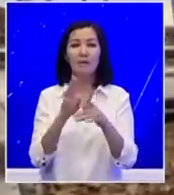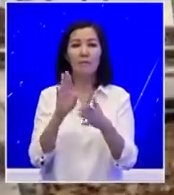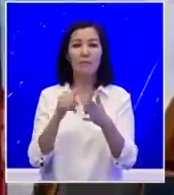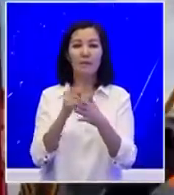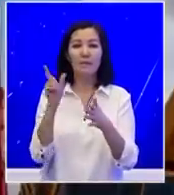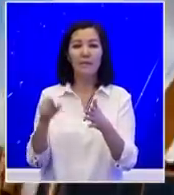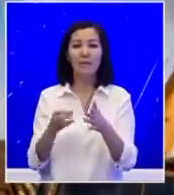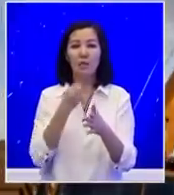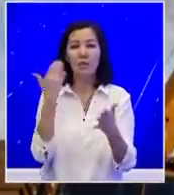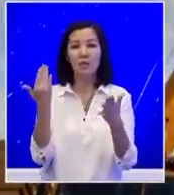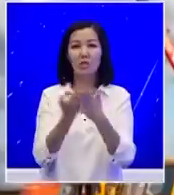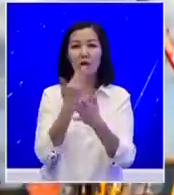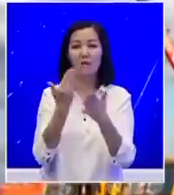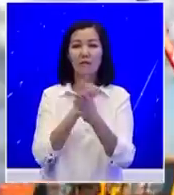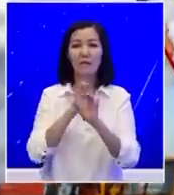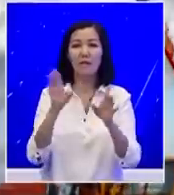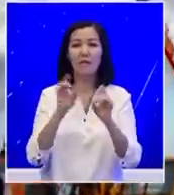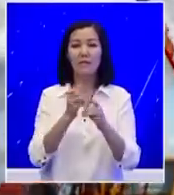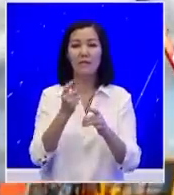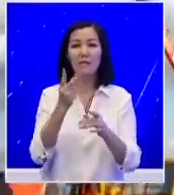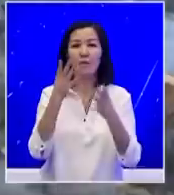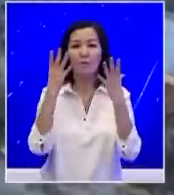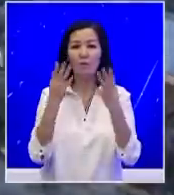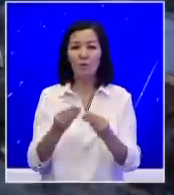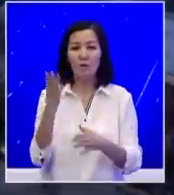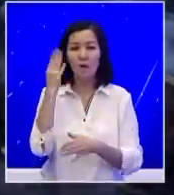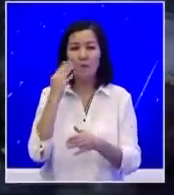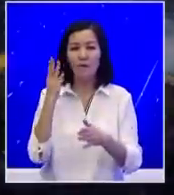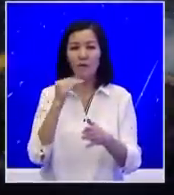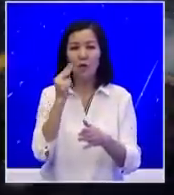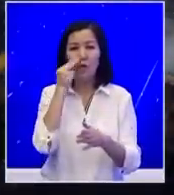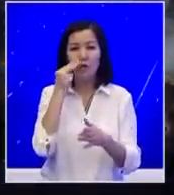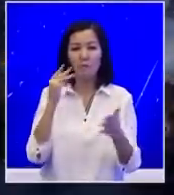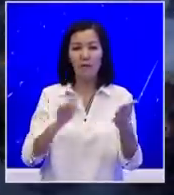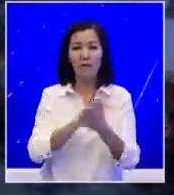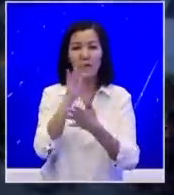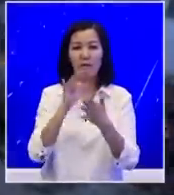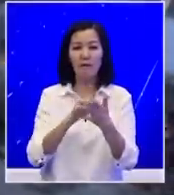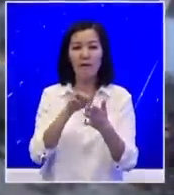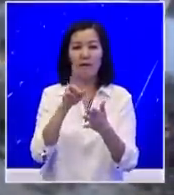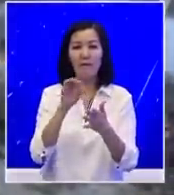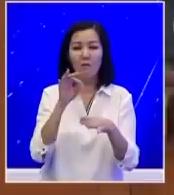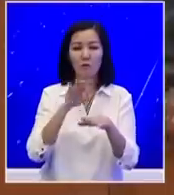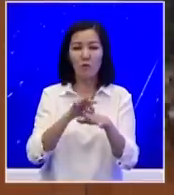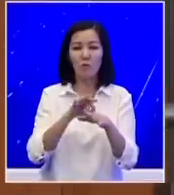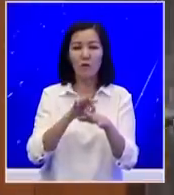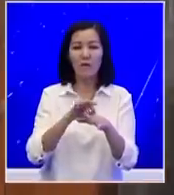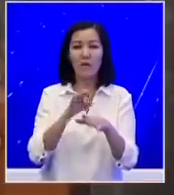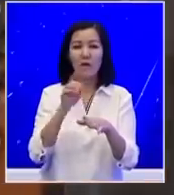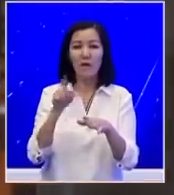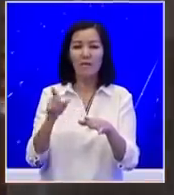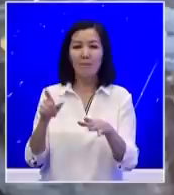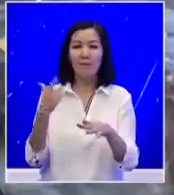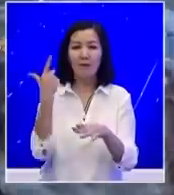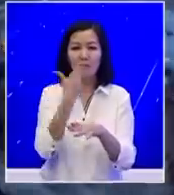жағымды жаңалықтармен де бөлісті. Мәселен, санаулы күндерден соң Алматы мен Шымкент қалаларында тәж вирусымен ауырған науқастарға